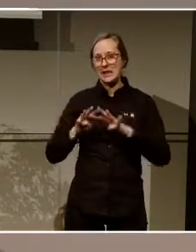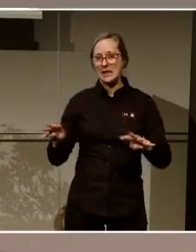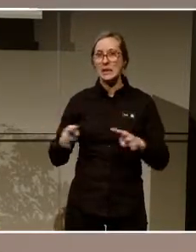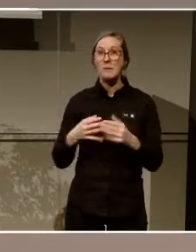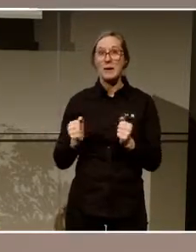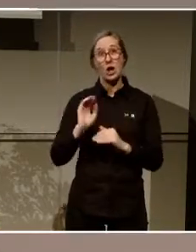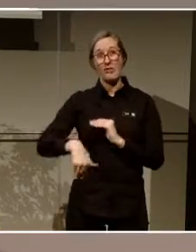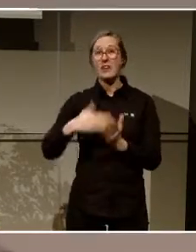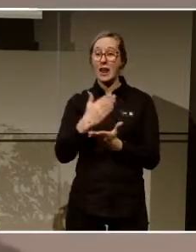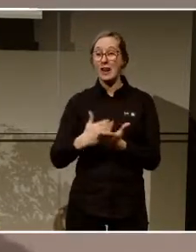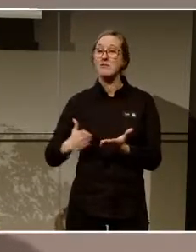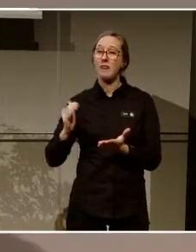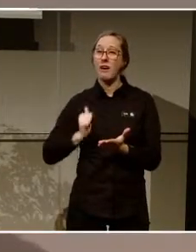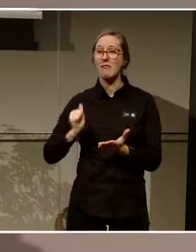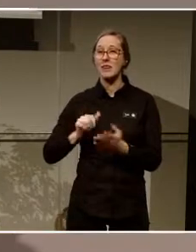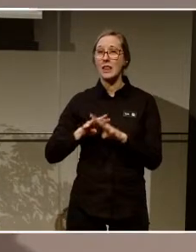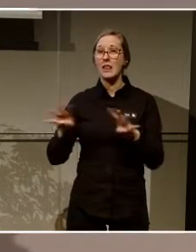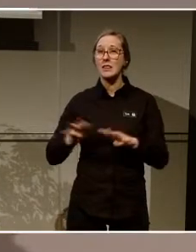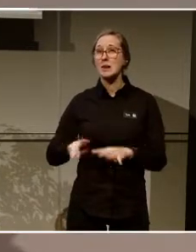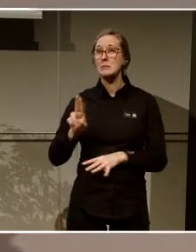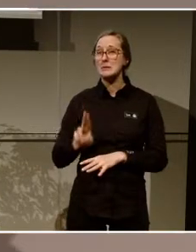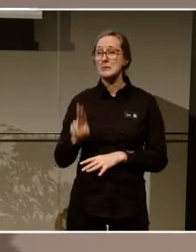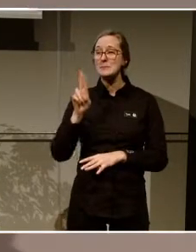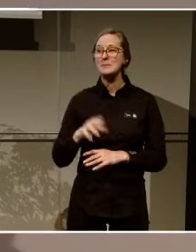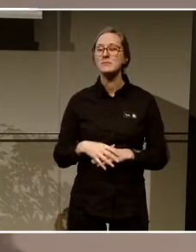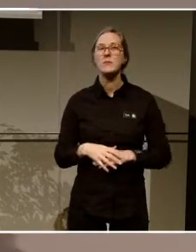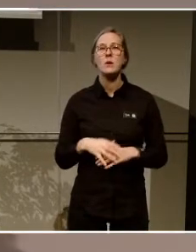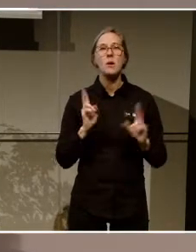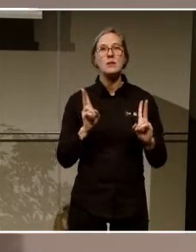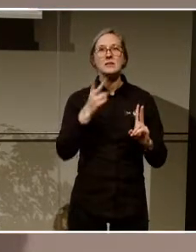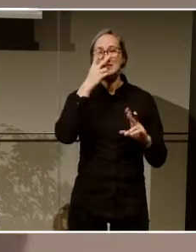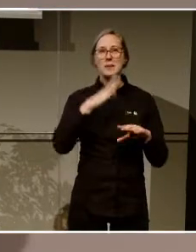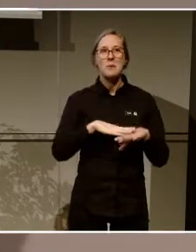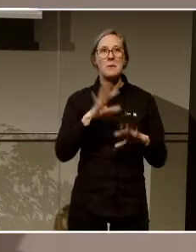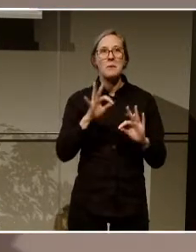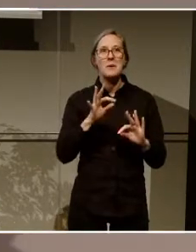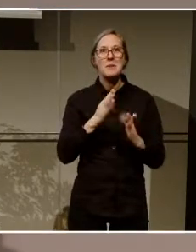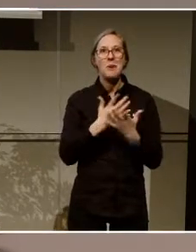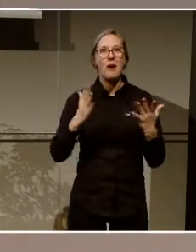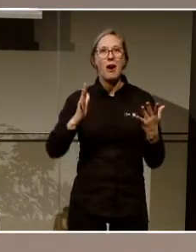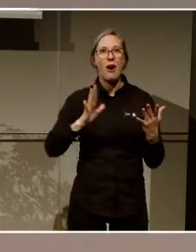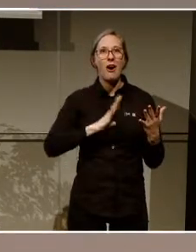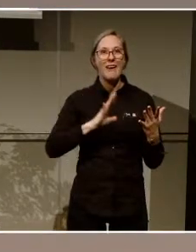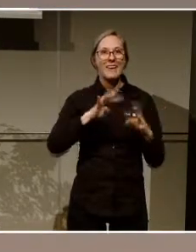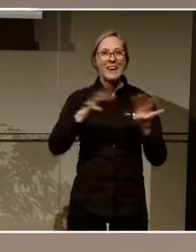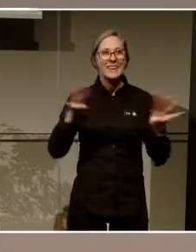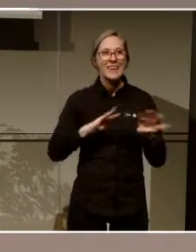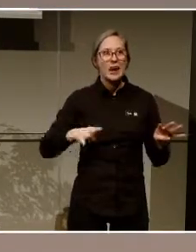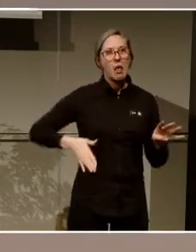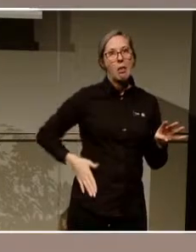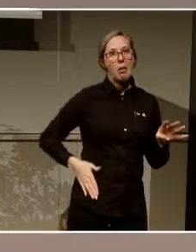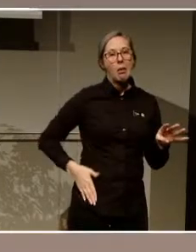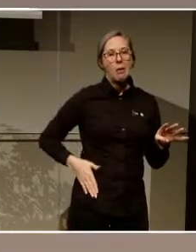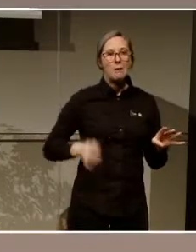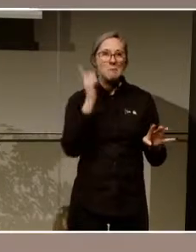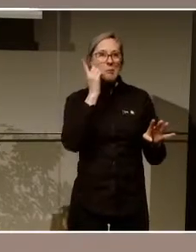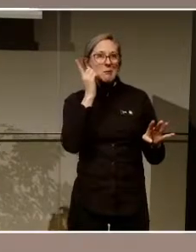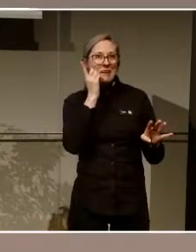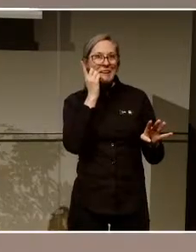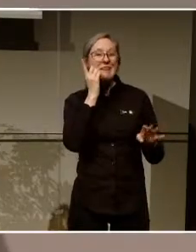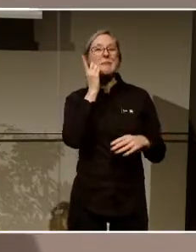använder internet. Och ett annat sätt att se på det, det är ju hur många som går omkring och bär på internet i sin ficka, i sin mobiltelefon. Och då